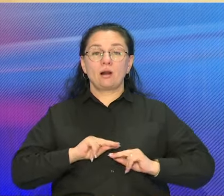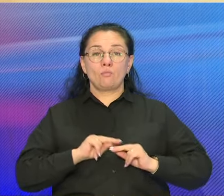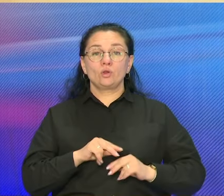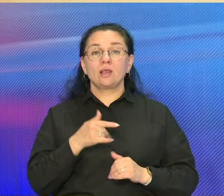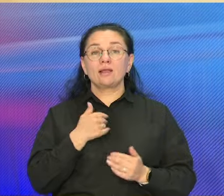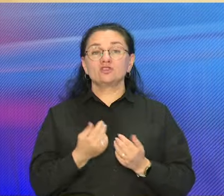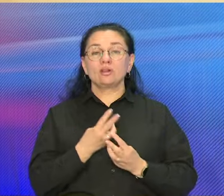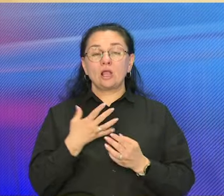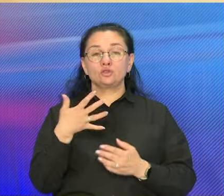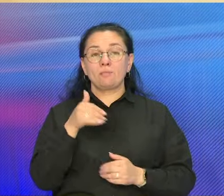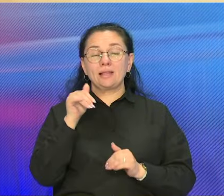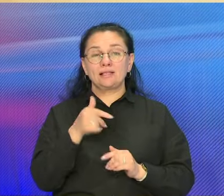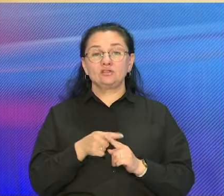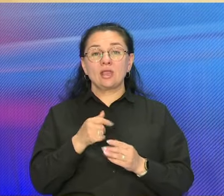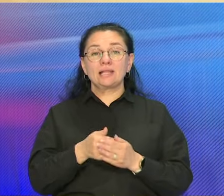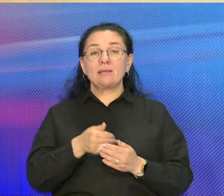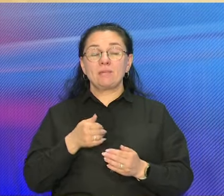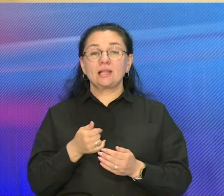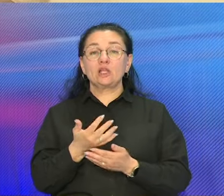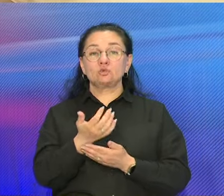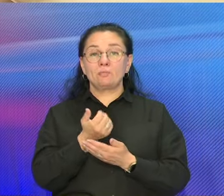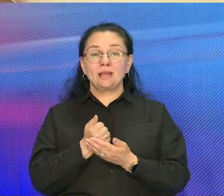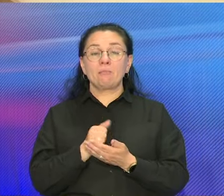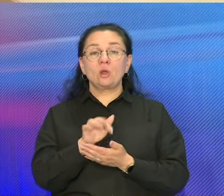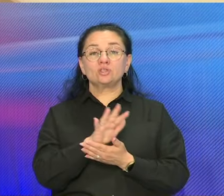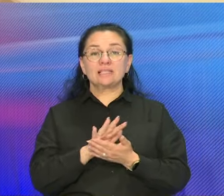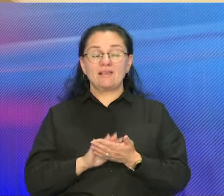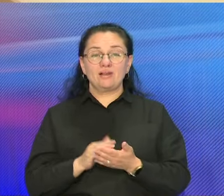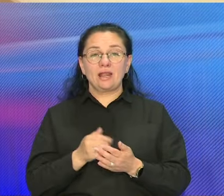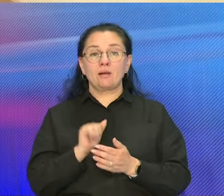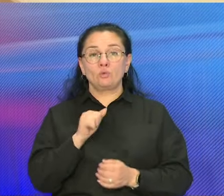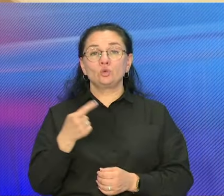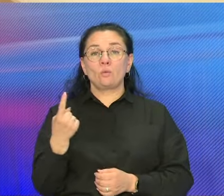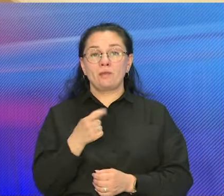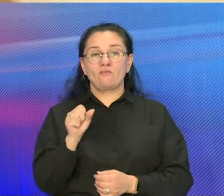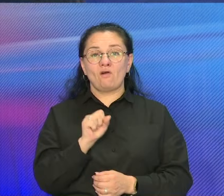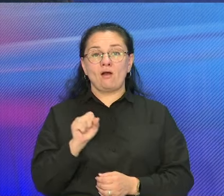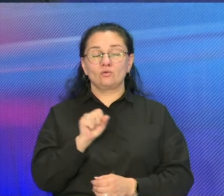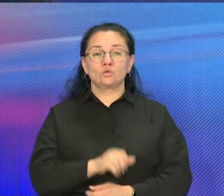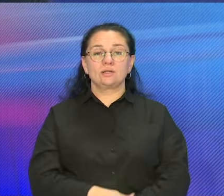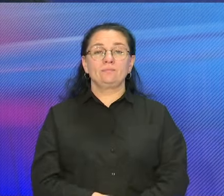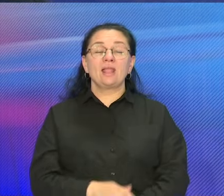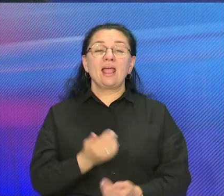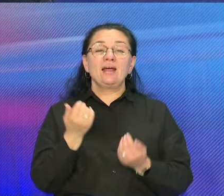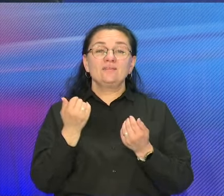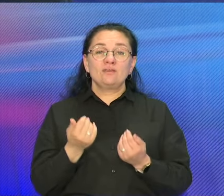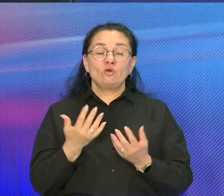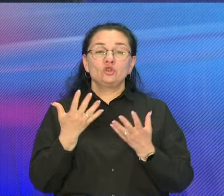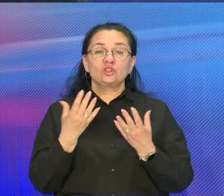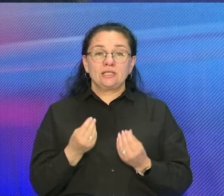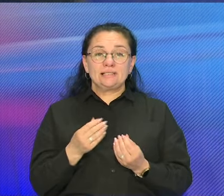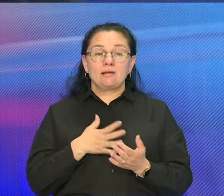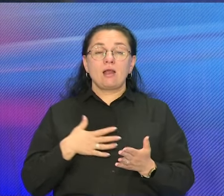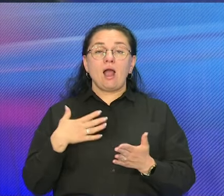Лето напереде, тому приём заявок будет аж утявляться до первого жнивня В настоящий момент мы